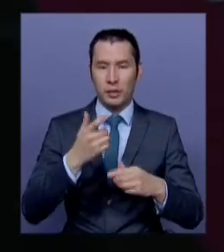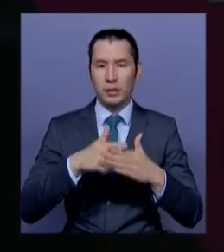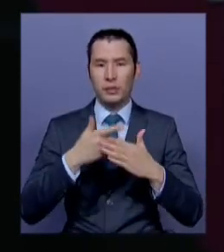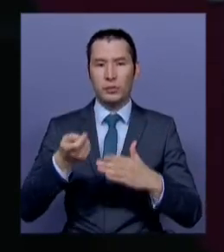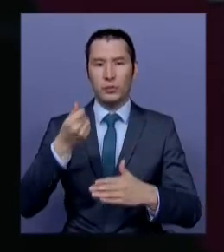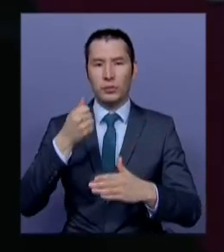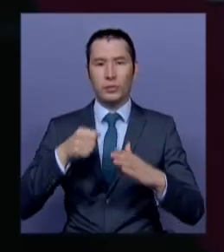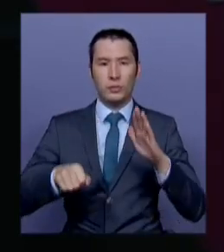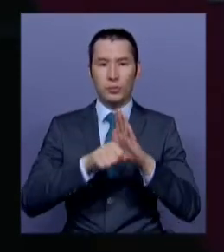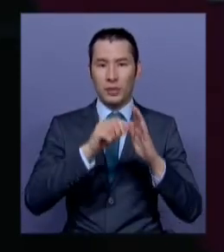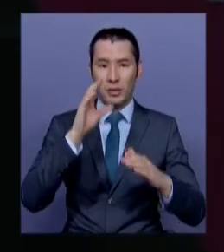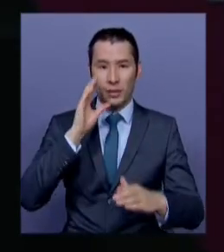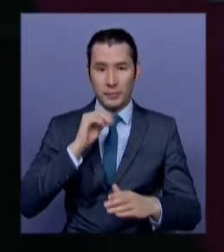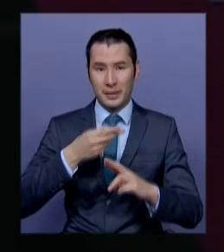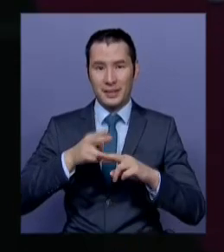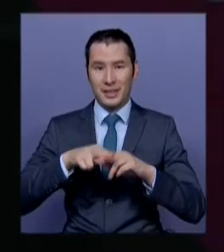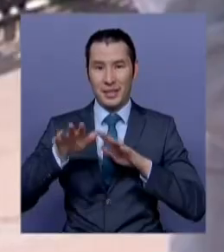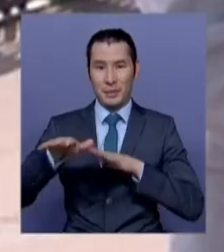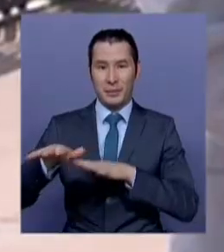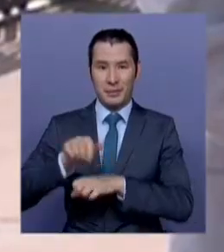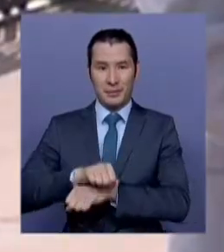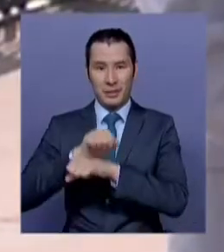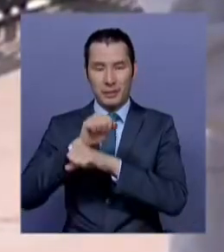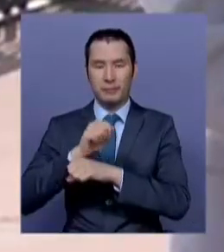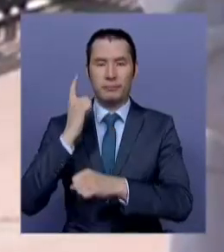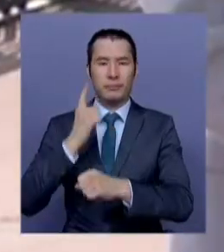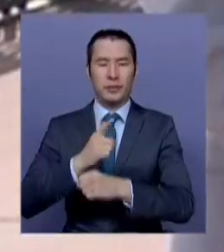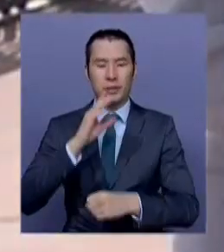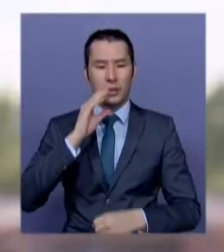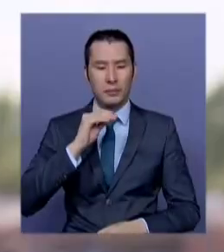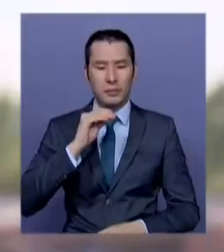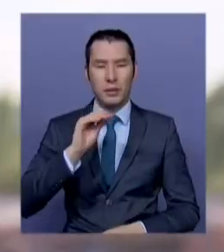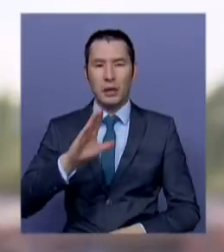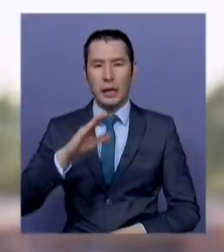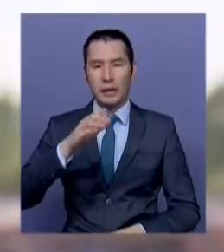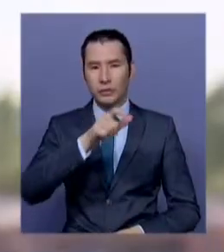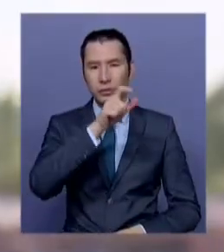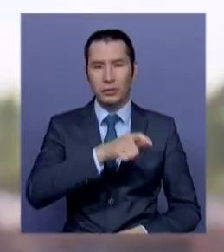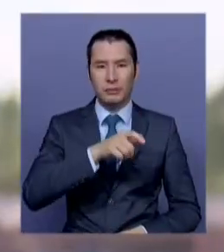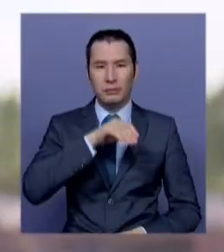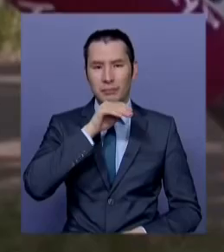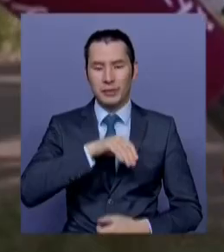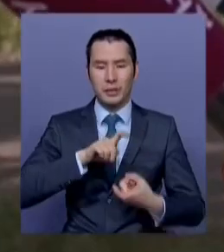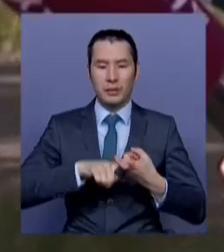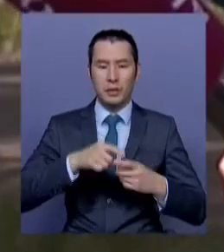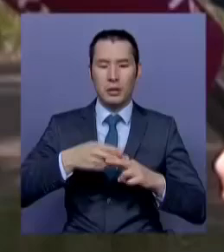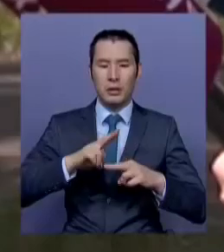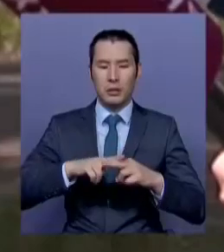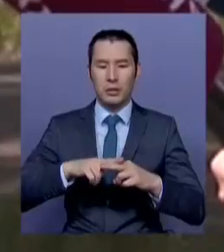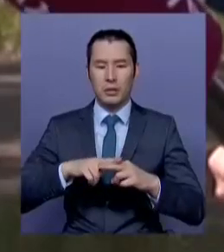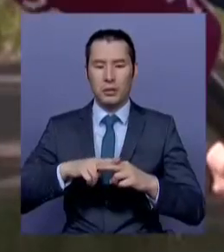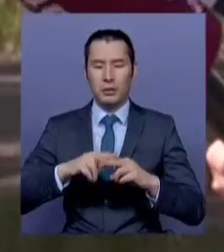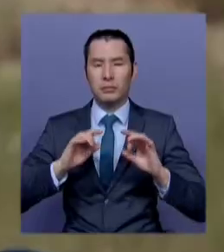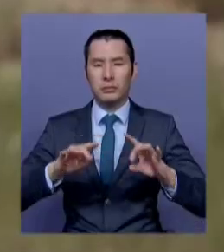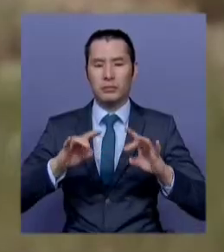болса, әрине бейбіт шеруге тоқтатылады. Ал Қазақстан заңгерлер одағының өкілі заң жобасын қарау неліктен соншалықты созбалаңға түскенін